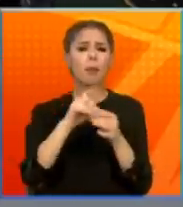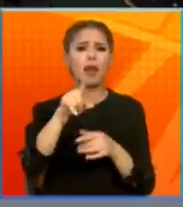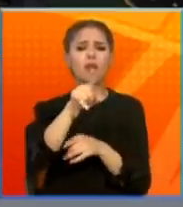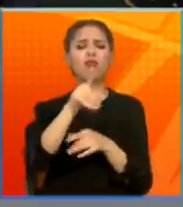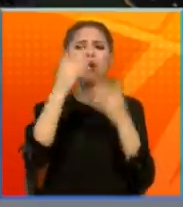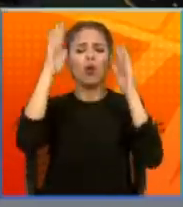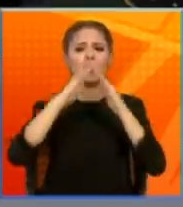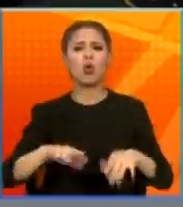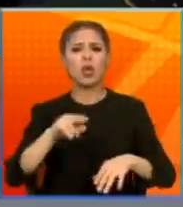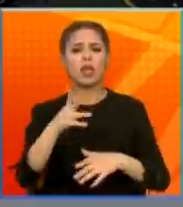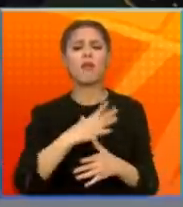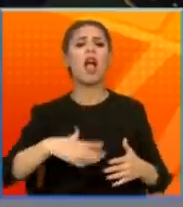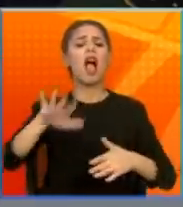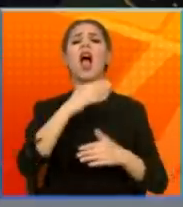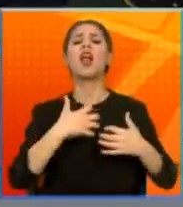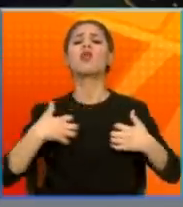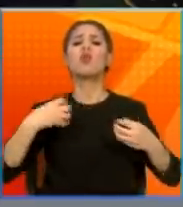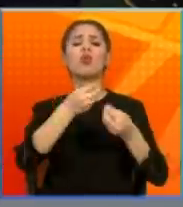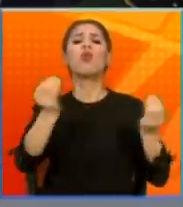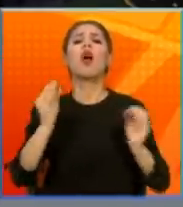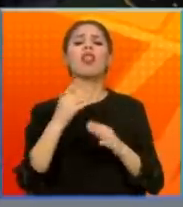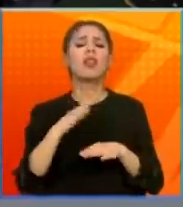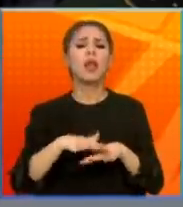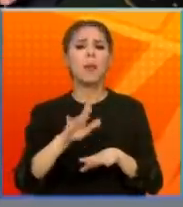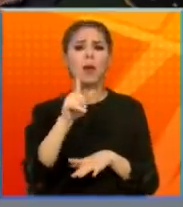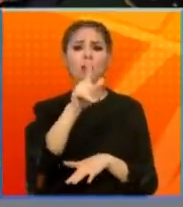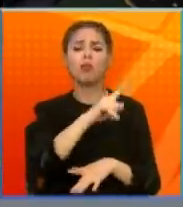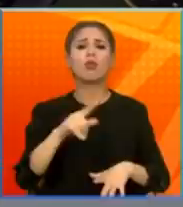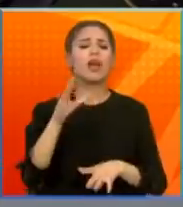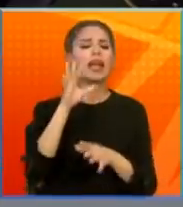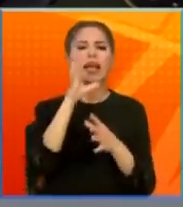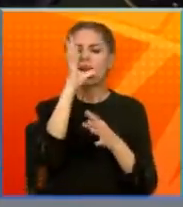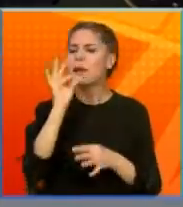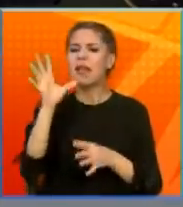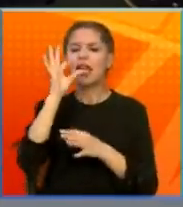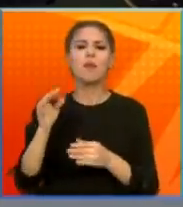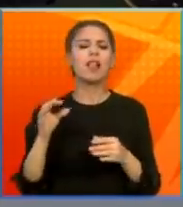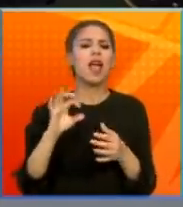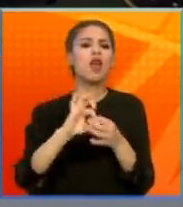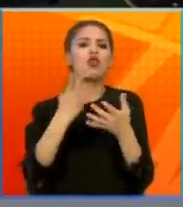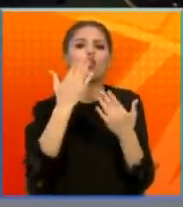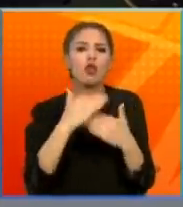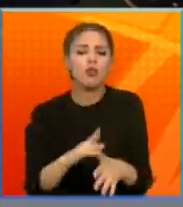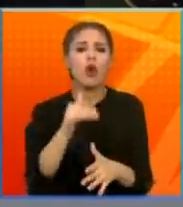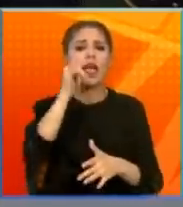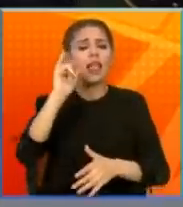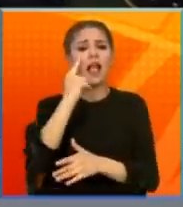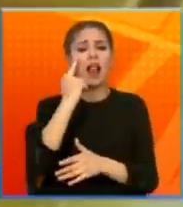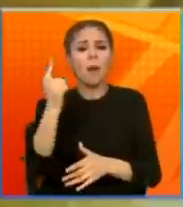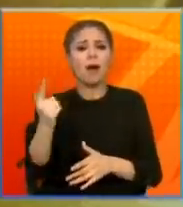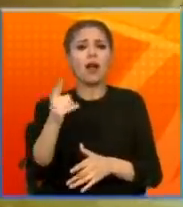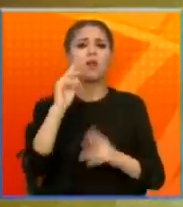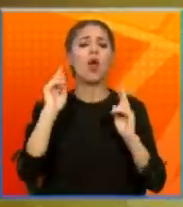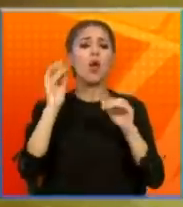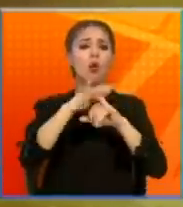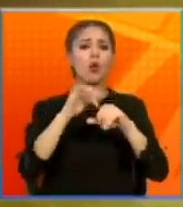Kimsenin kimseye güveni yok. Görüntüleri hep aktardık. Kimsenin kimseye derman olacağı da yok aslında şu durumda. Son duruma İtalya'ya bakarak gidelim.